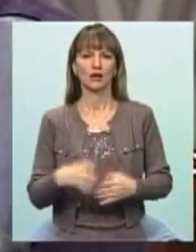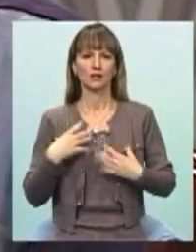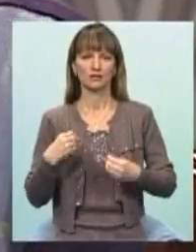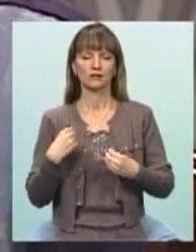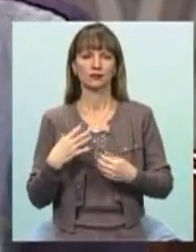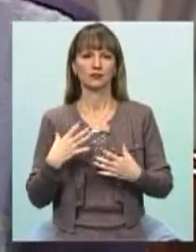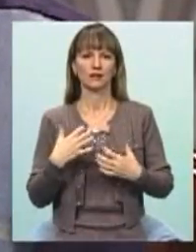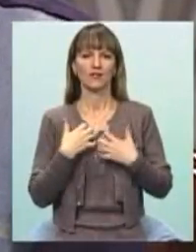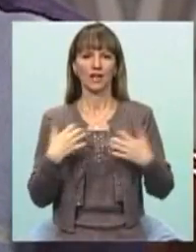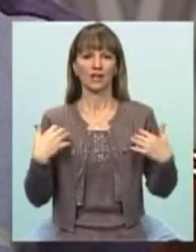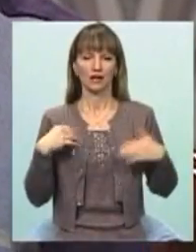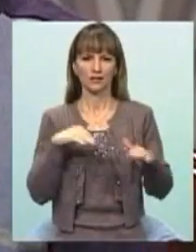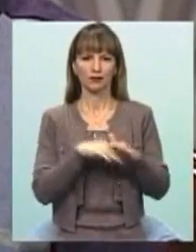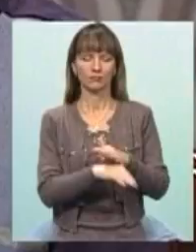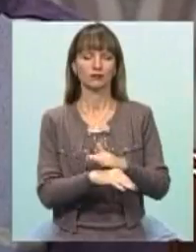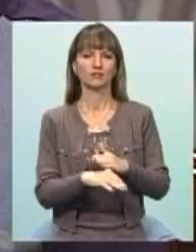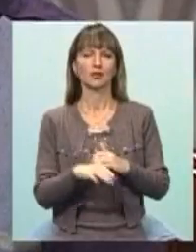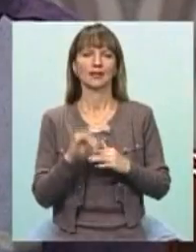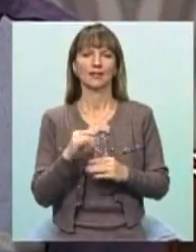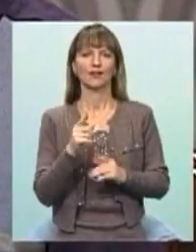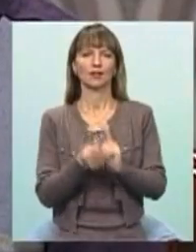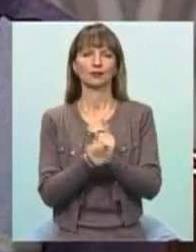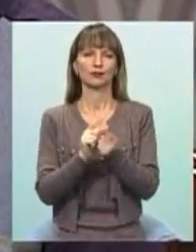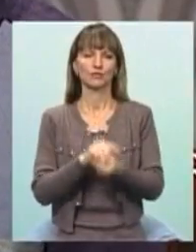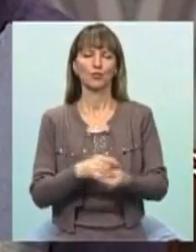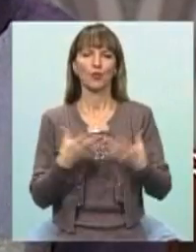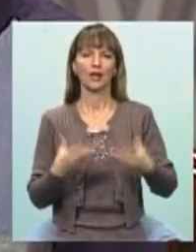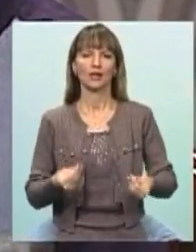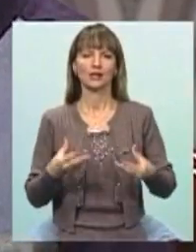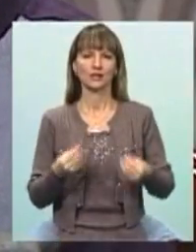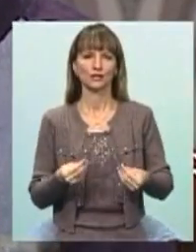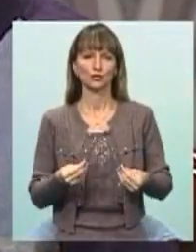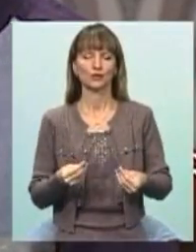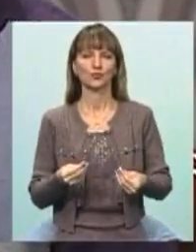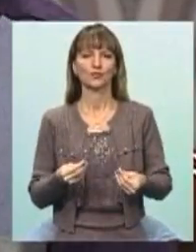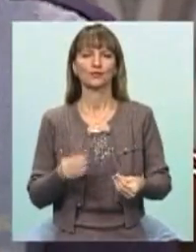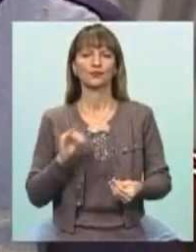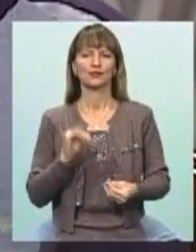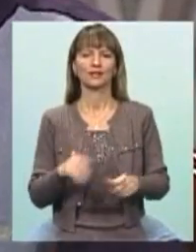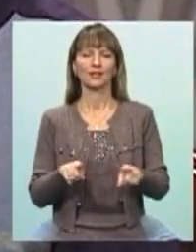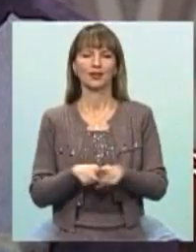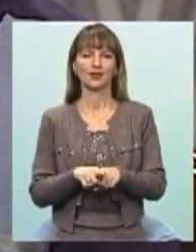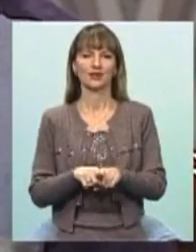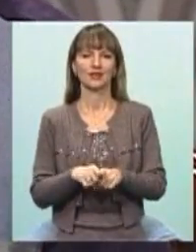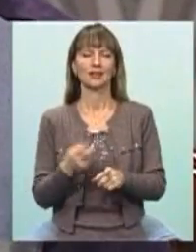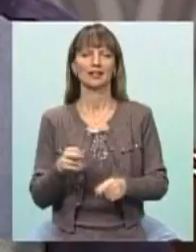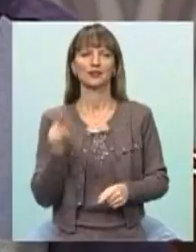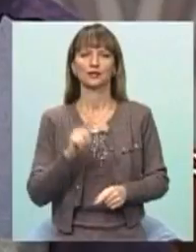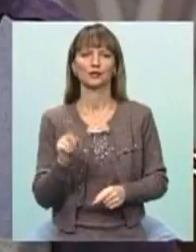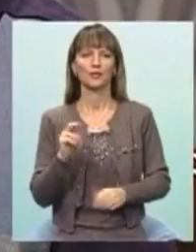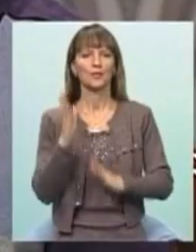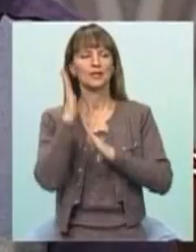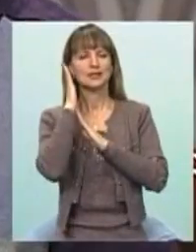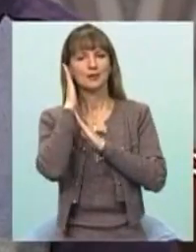тварини, і вона ставала дедалі м'якішою і така, для того, щоб